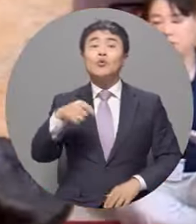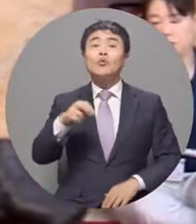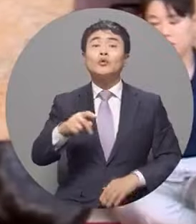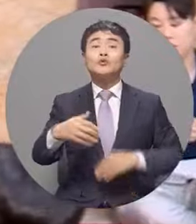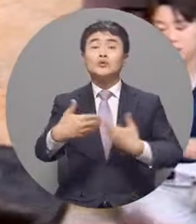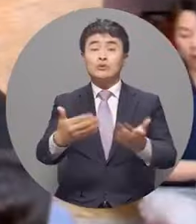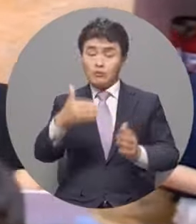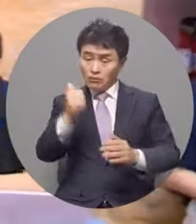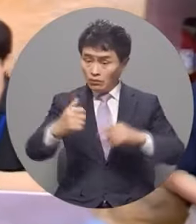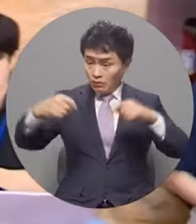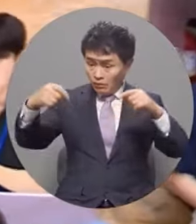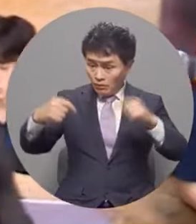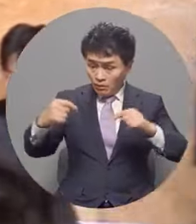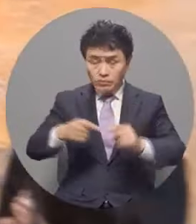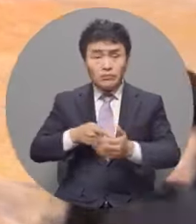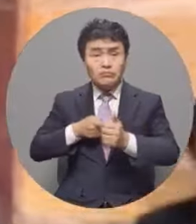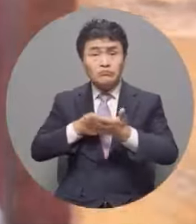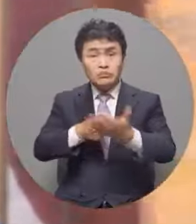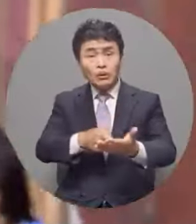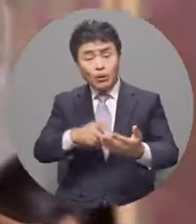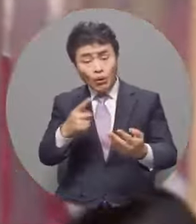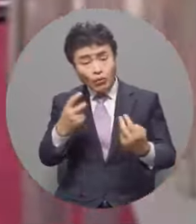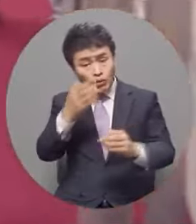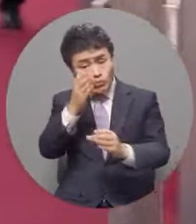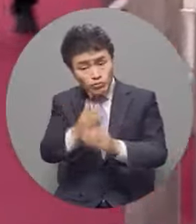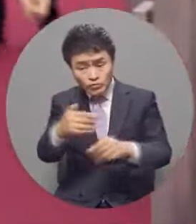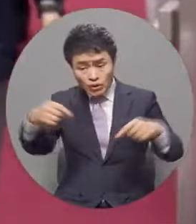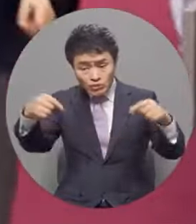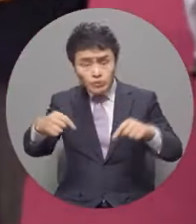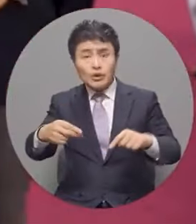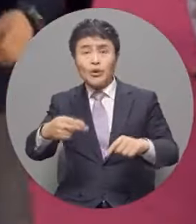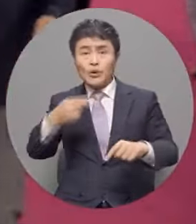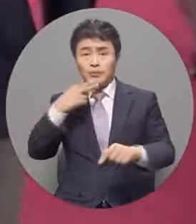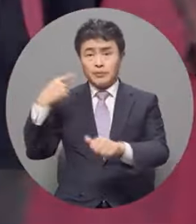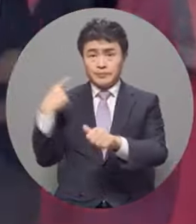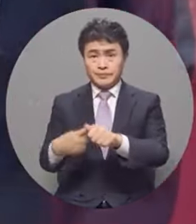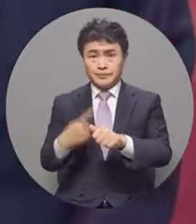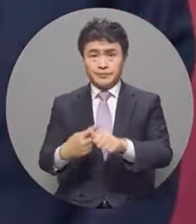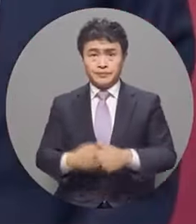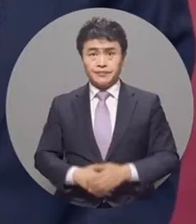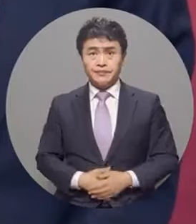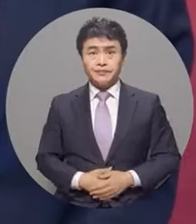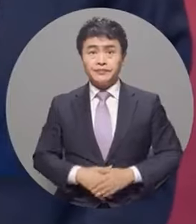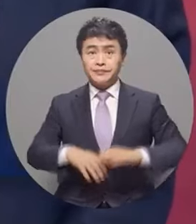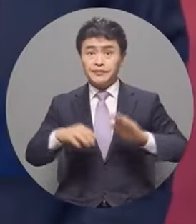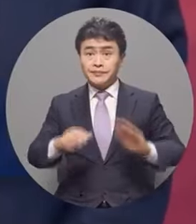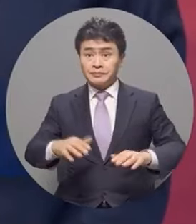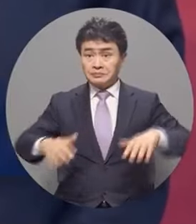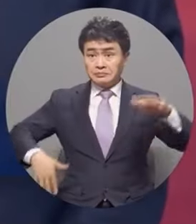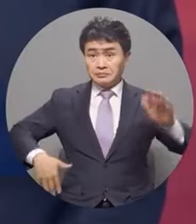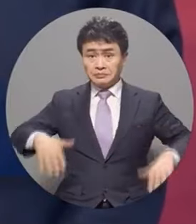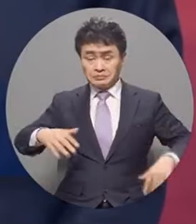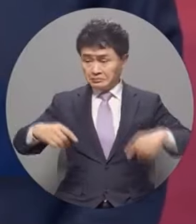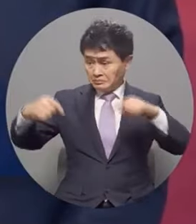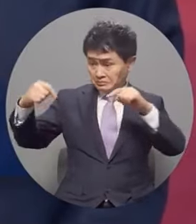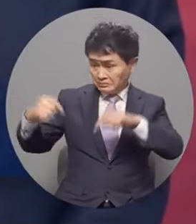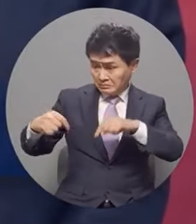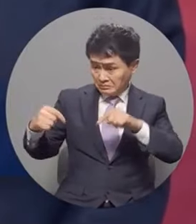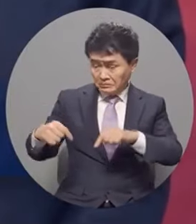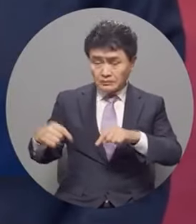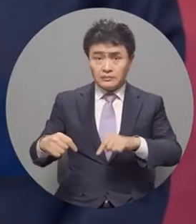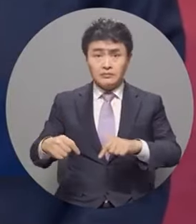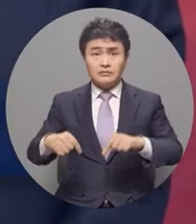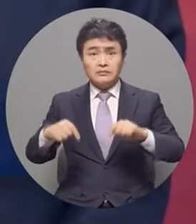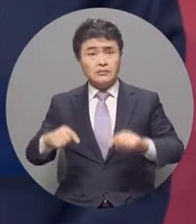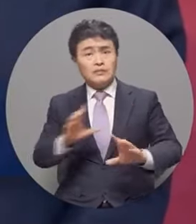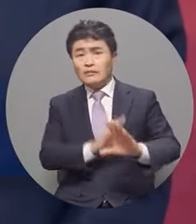국회의장도 협상을 재촉할 뿐 어떤 중재도 하지 않는다고 비판했습니다. 빈손 협상